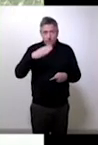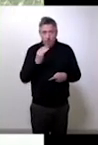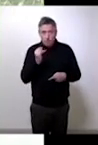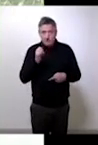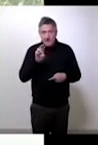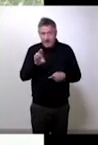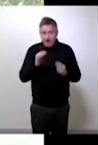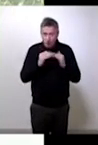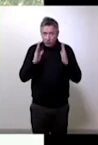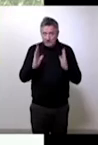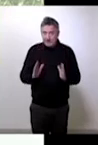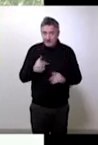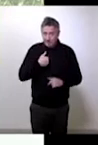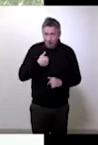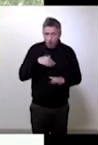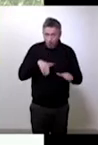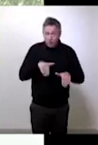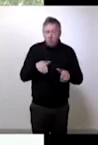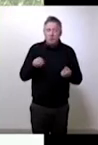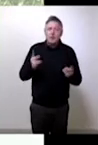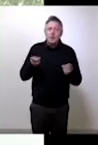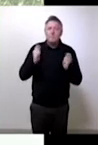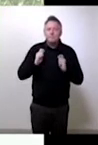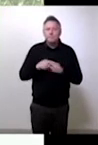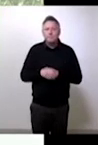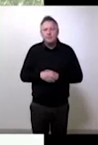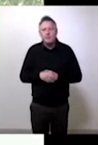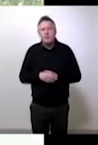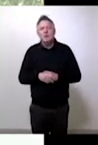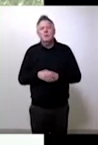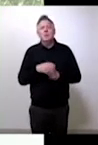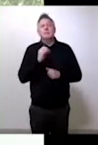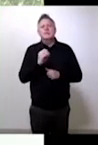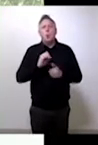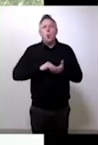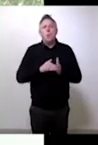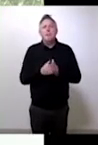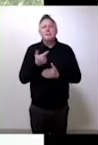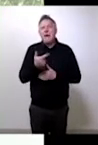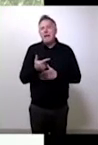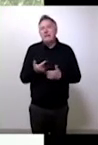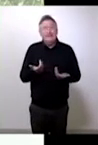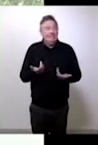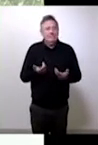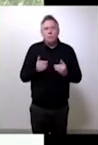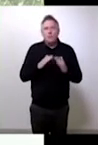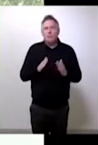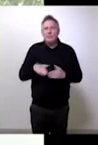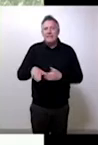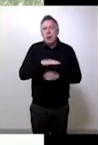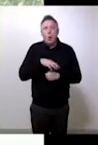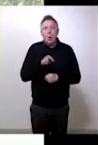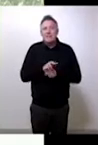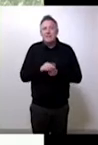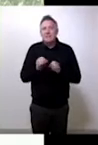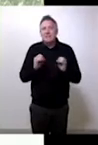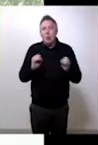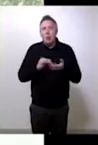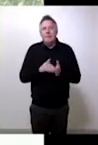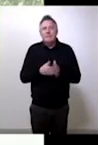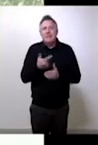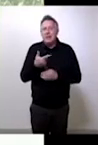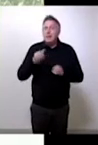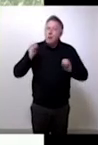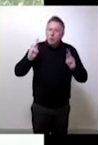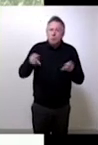on a dit que nous héritions de 0 mètre carré de foncier en réserve, effectivement, dont acte. Et